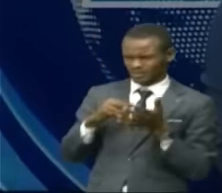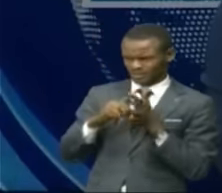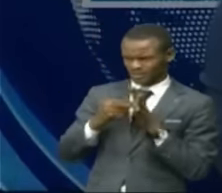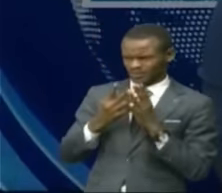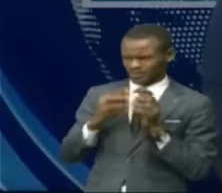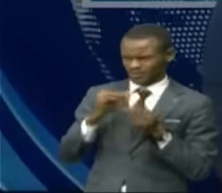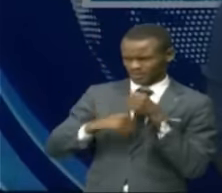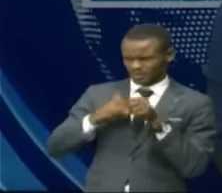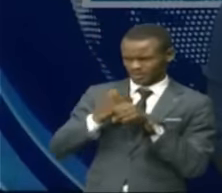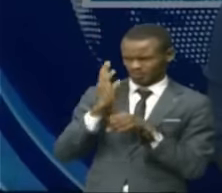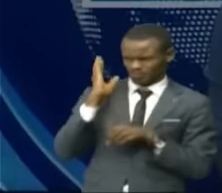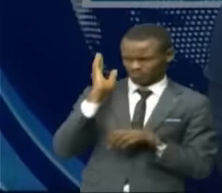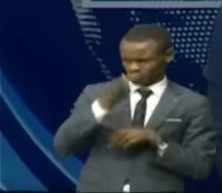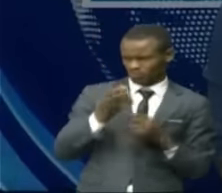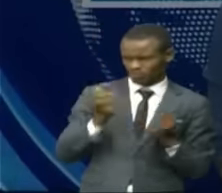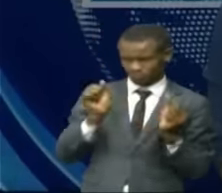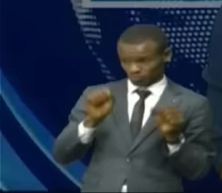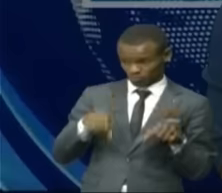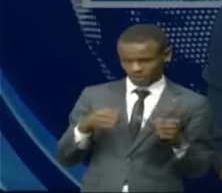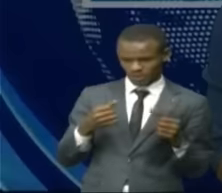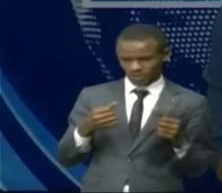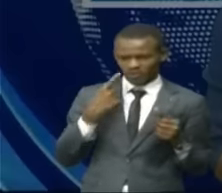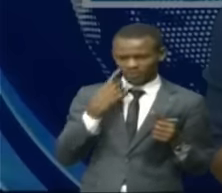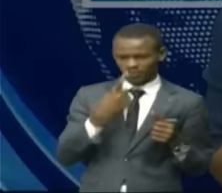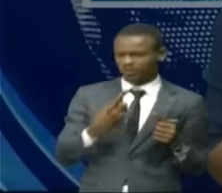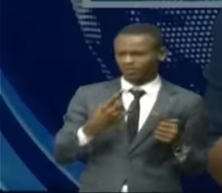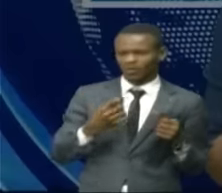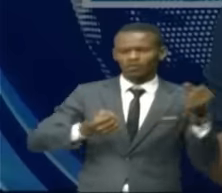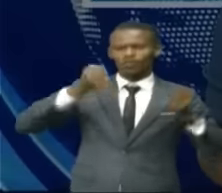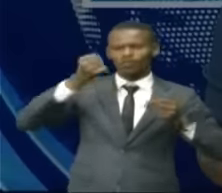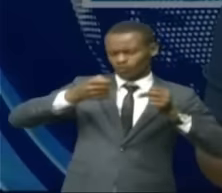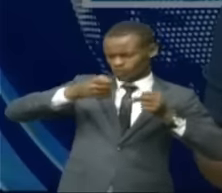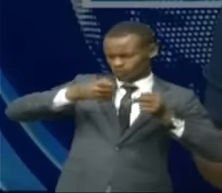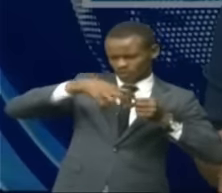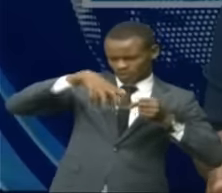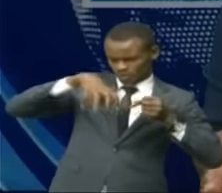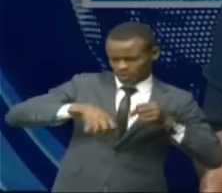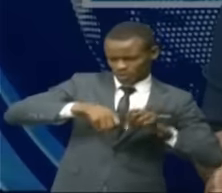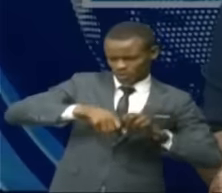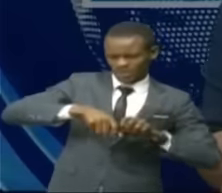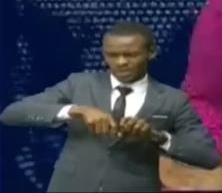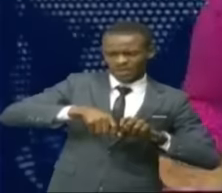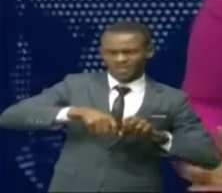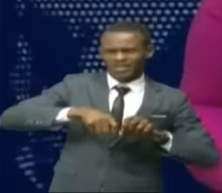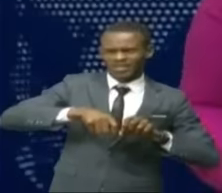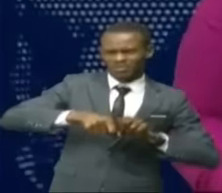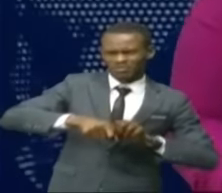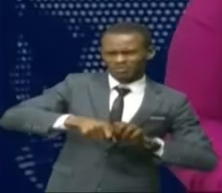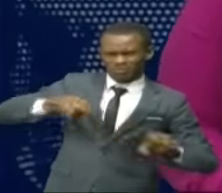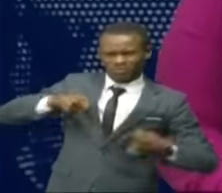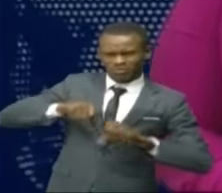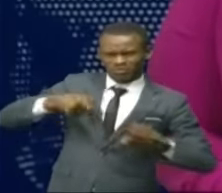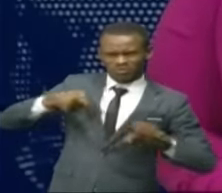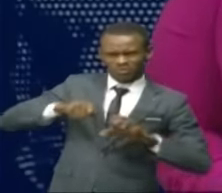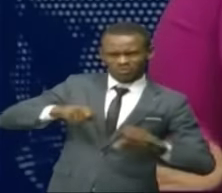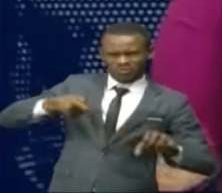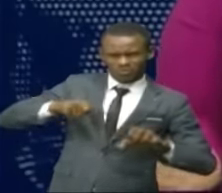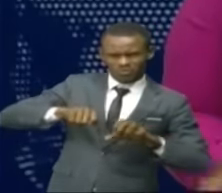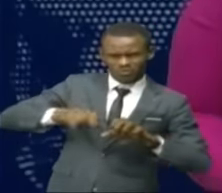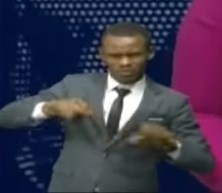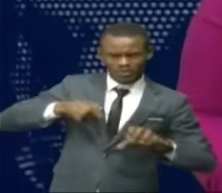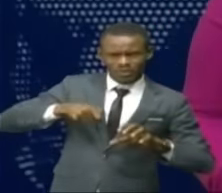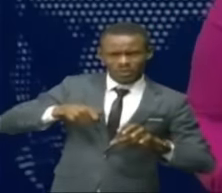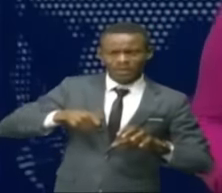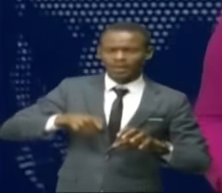qui viennent, les moteurs thermiques seront remplacés par les moteurs 100% électriques. C'est tout simplement ça le principe en fait